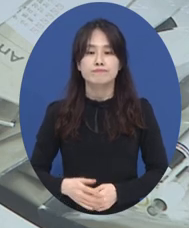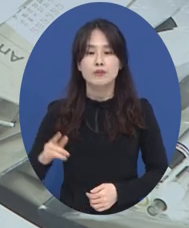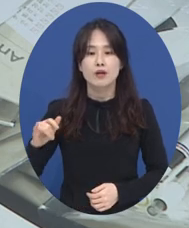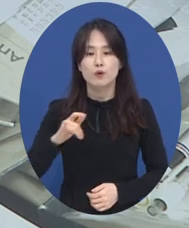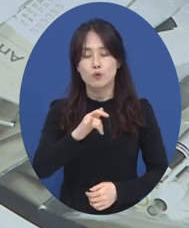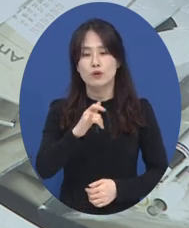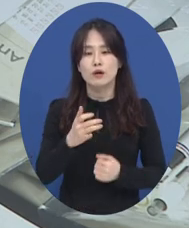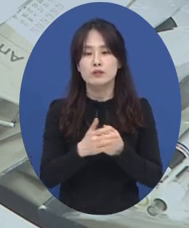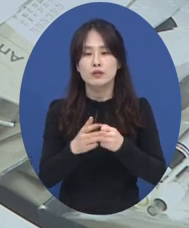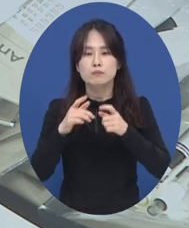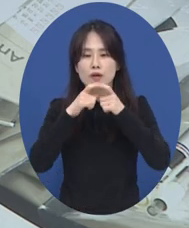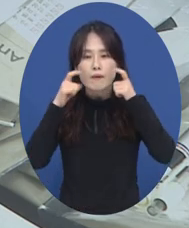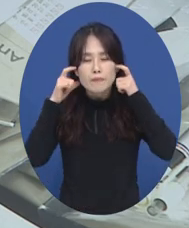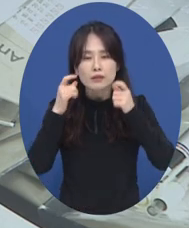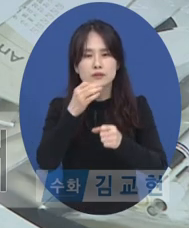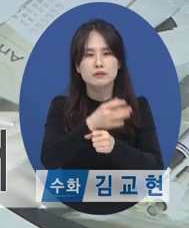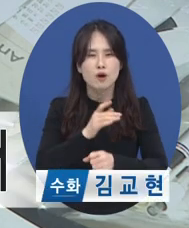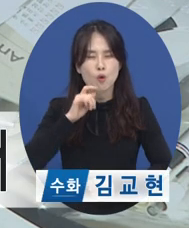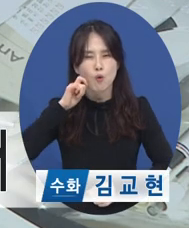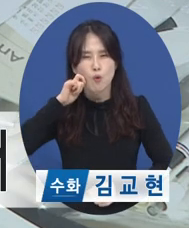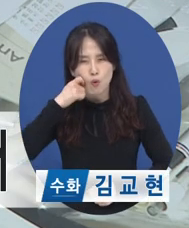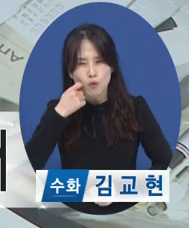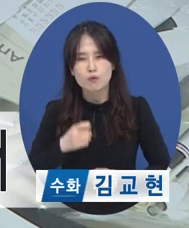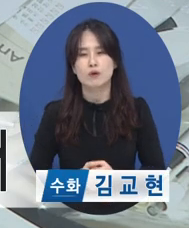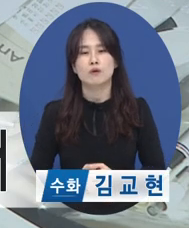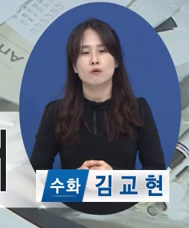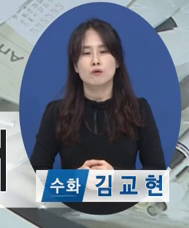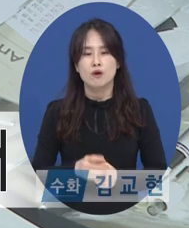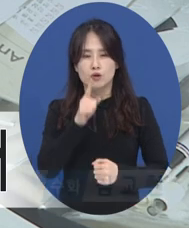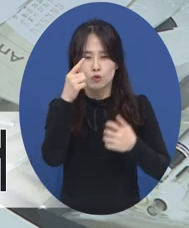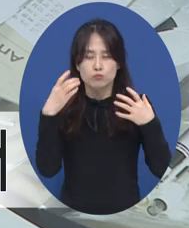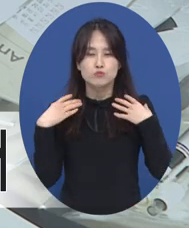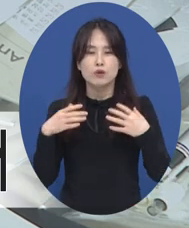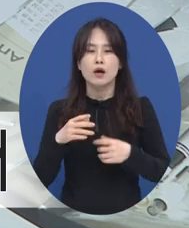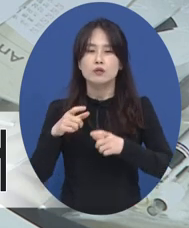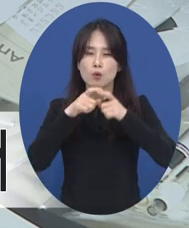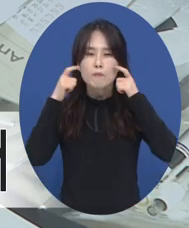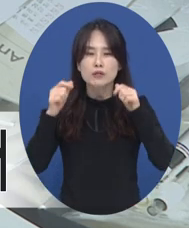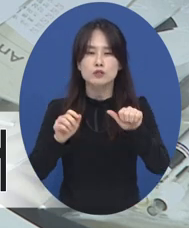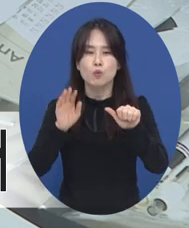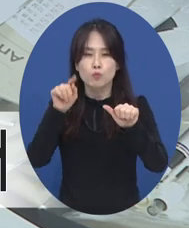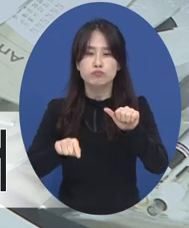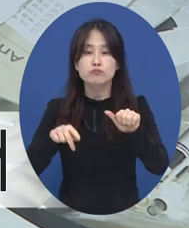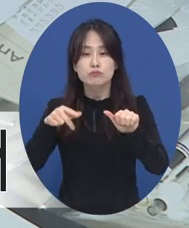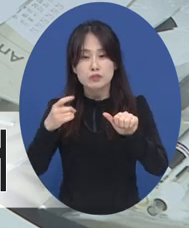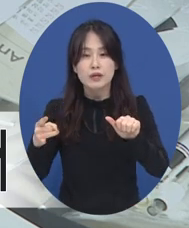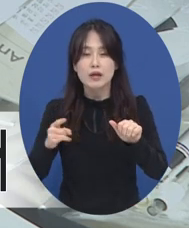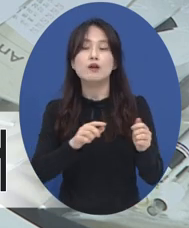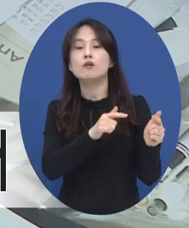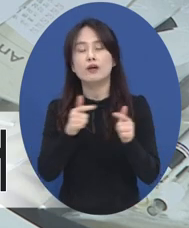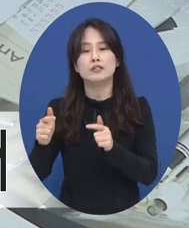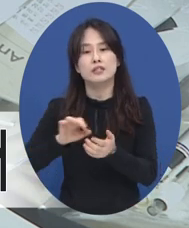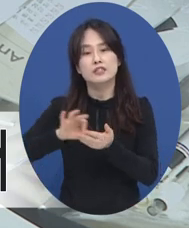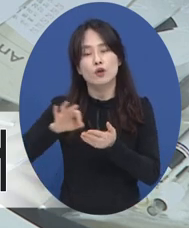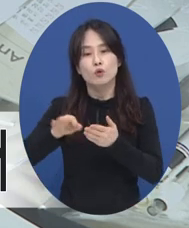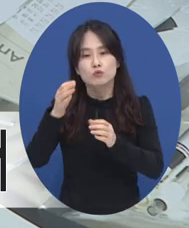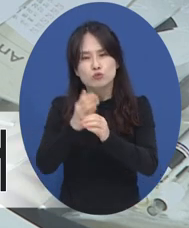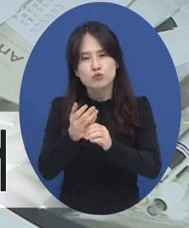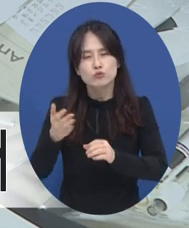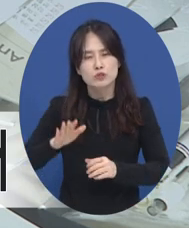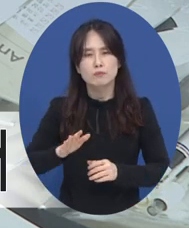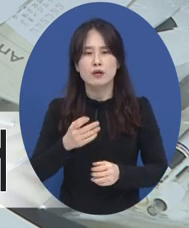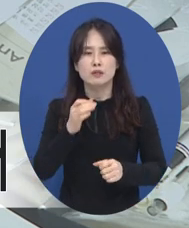코로나19로 마스크 구하기가 쉽지 않습니다. 정부가 마스크 요일제 등 마스크 공급과 유통 관리에 나섰지만